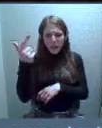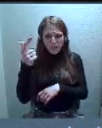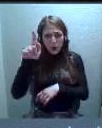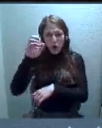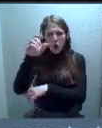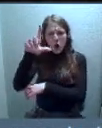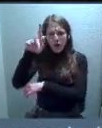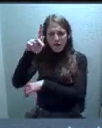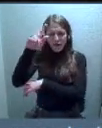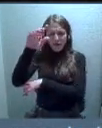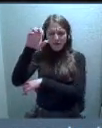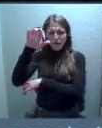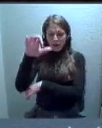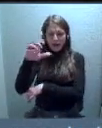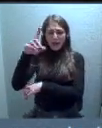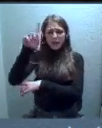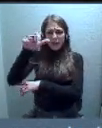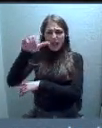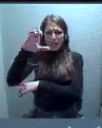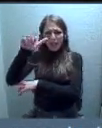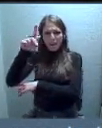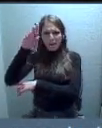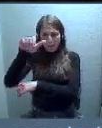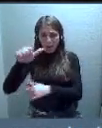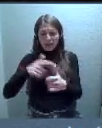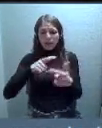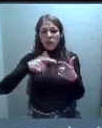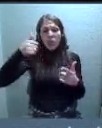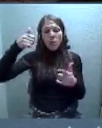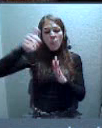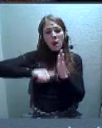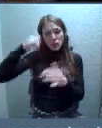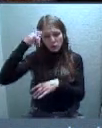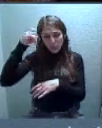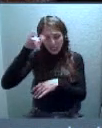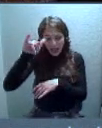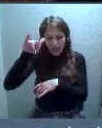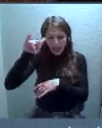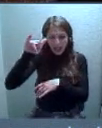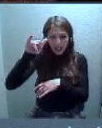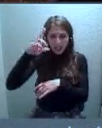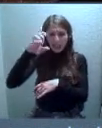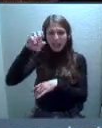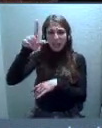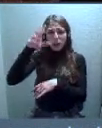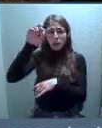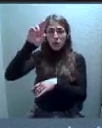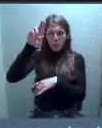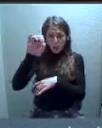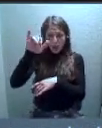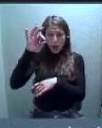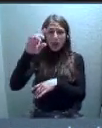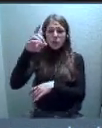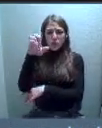à la Jordanie, donc l'Afrique à l'Asie. Au mois de juillet, on va faire le détroit de Gibraltar, l'Europe à l'Afrique. Et on termine par le plus dur des plus durs,